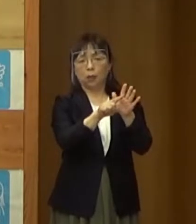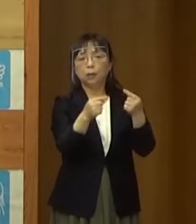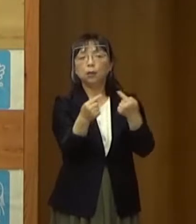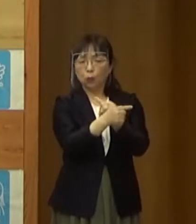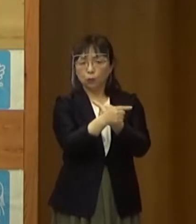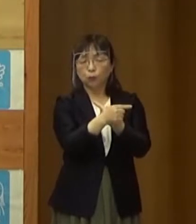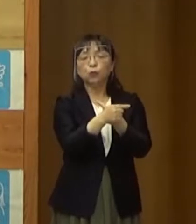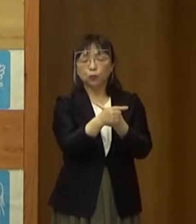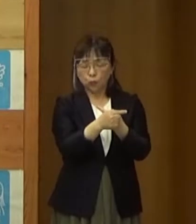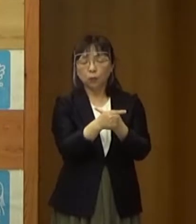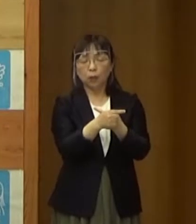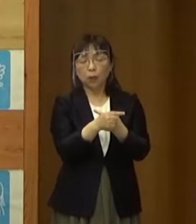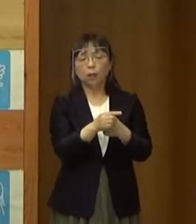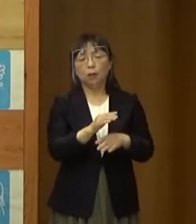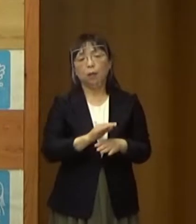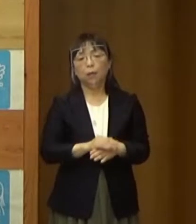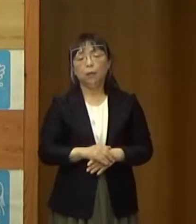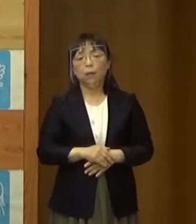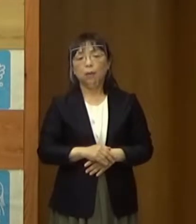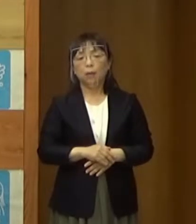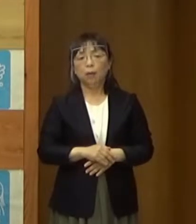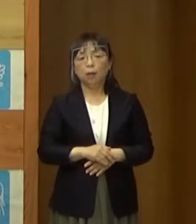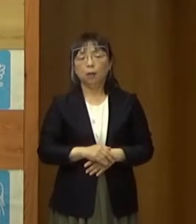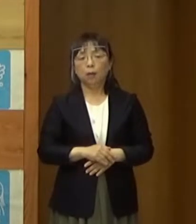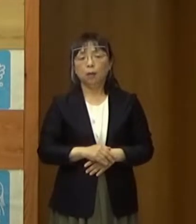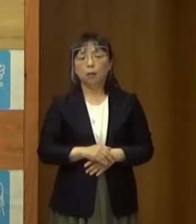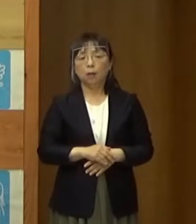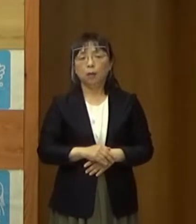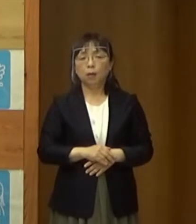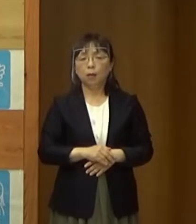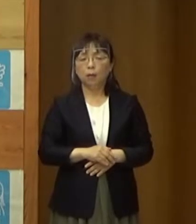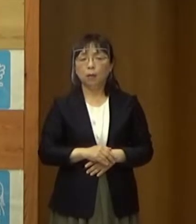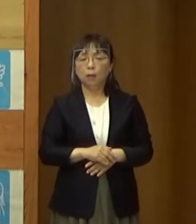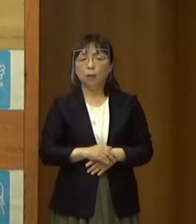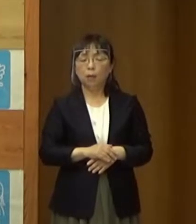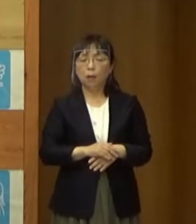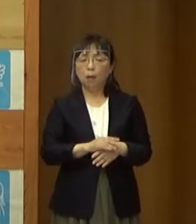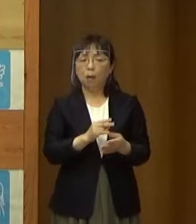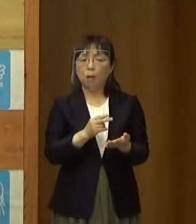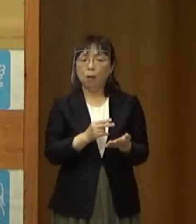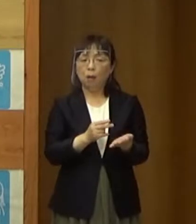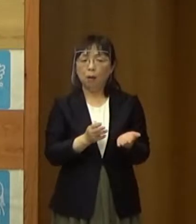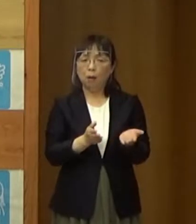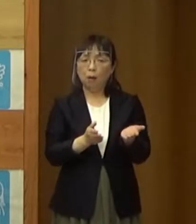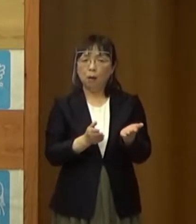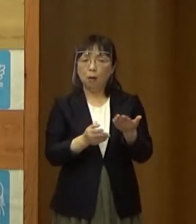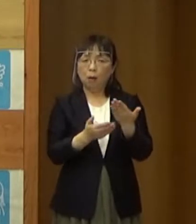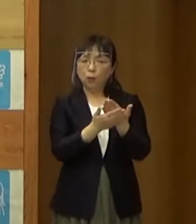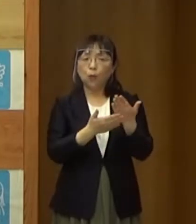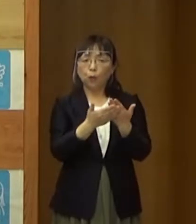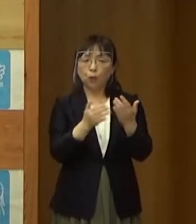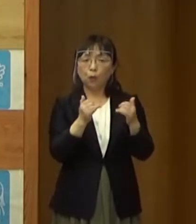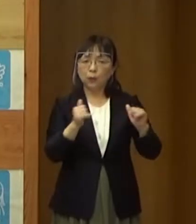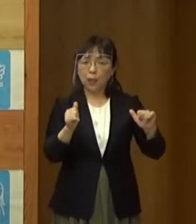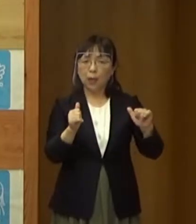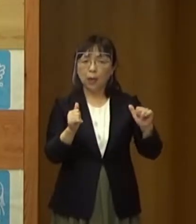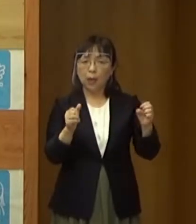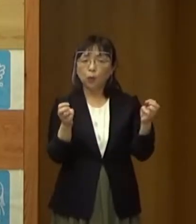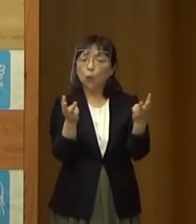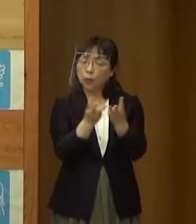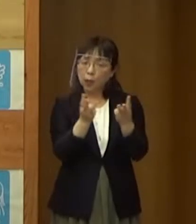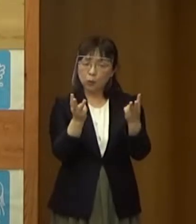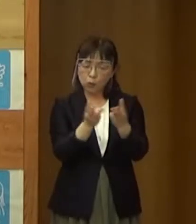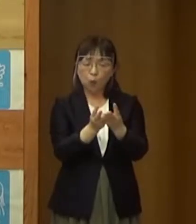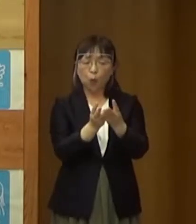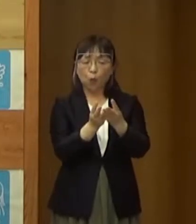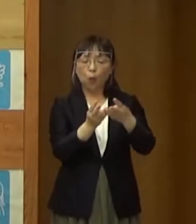の 20% を超えているという状況、それと療養者数、こちらについてもステージ3